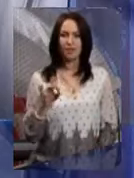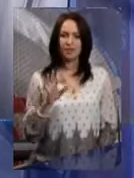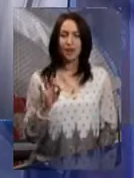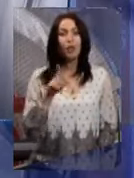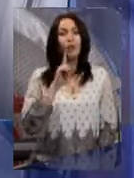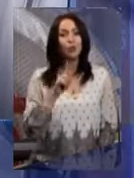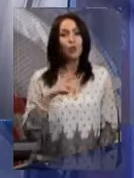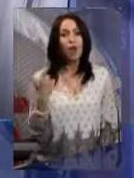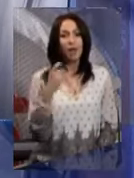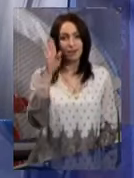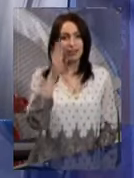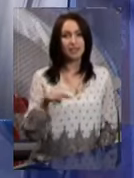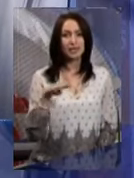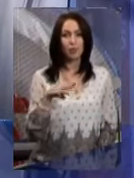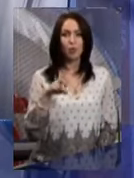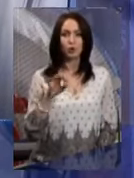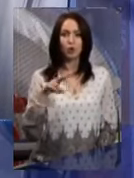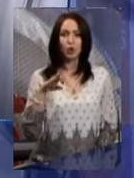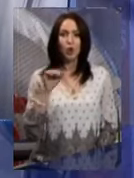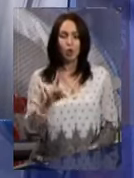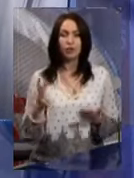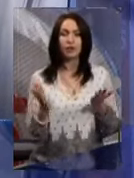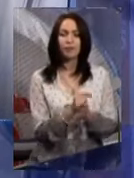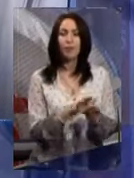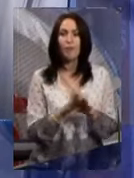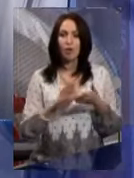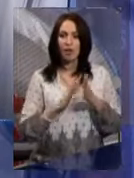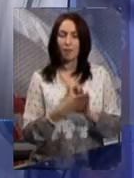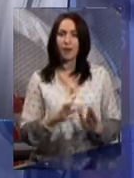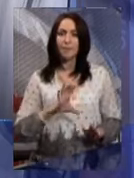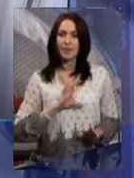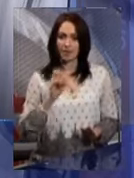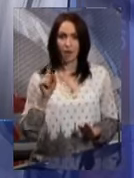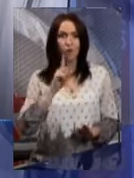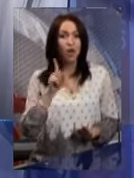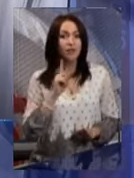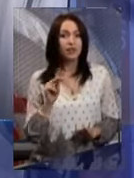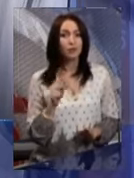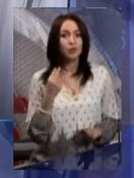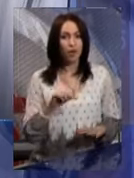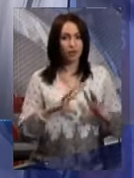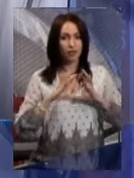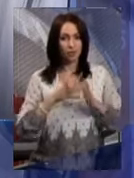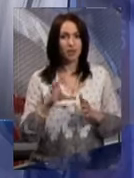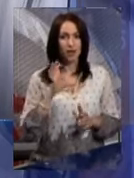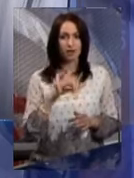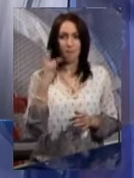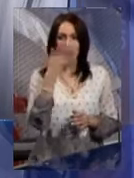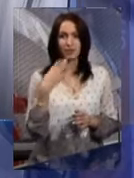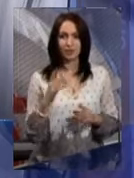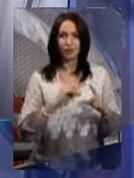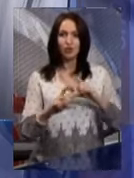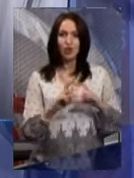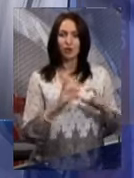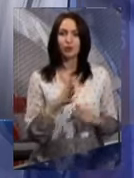Юний харків'янин Тимур Золотар завоював повний комплект медалей на юнацькому чемпіонаті світу з бразильських шашок,